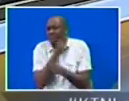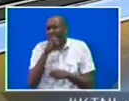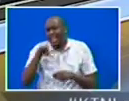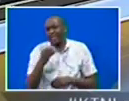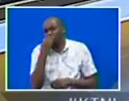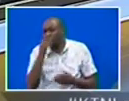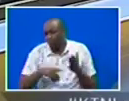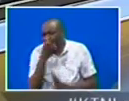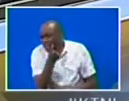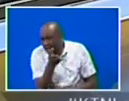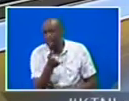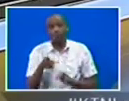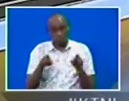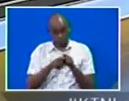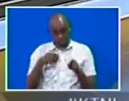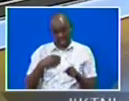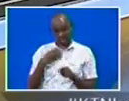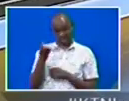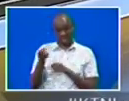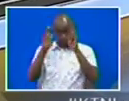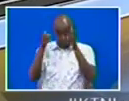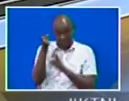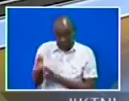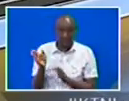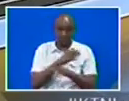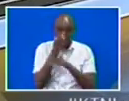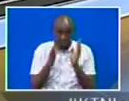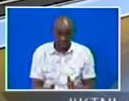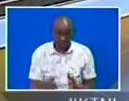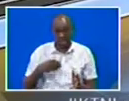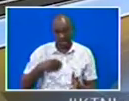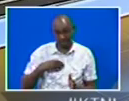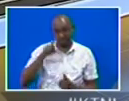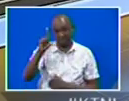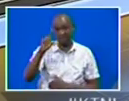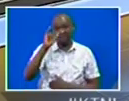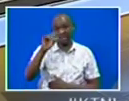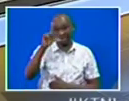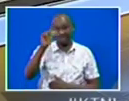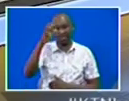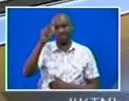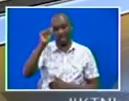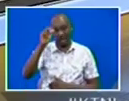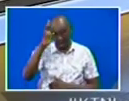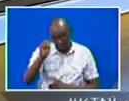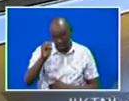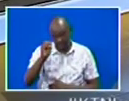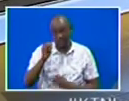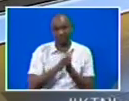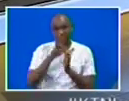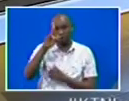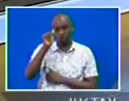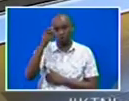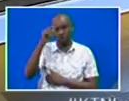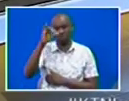kuyala. Na katika sehemu ya pili mtazamaji, hii leo tuna mwimbaji Lilian Rotich ambaye mara nyingi huimba nyimbo za Kikalenjin.